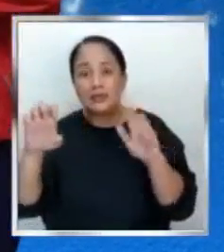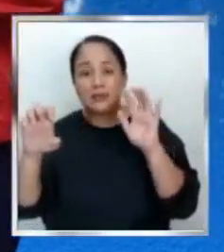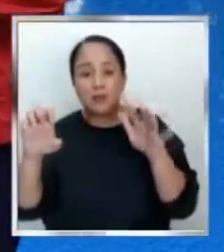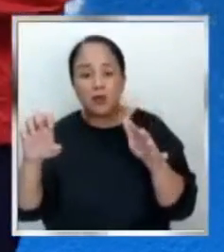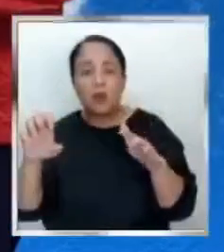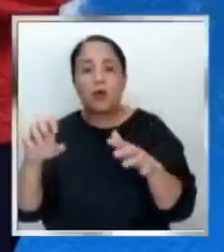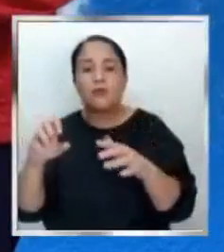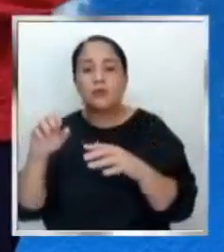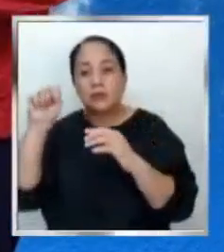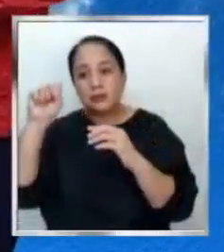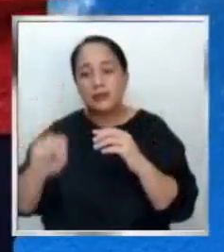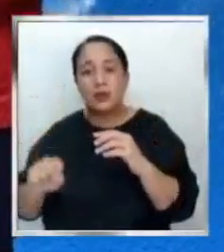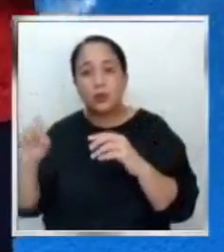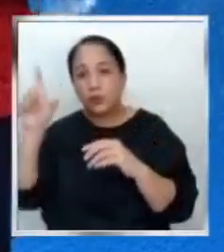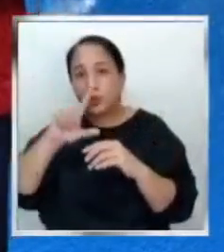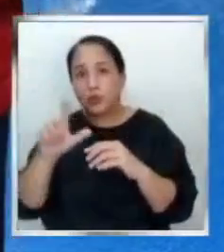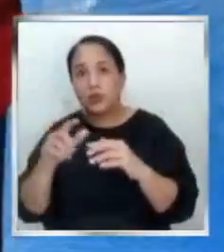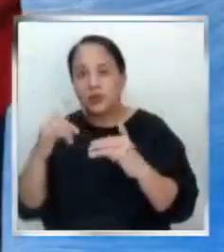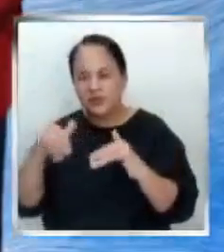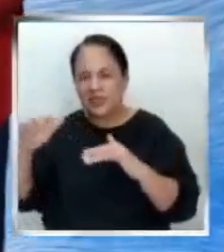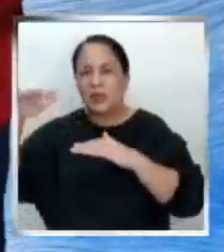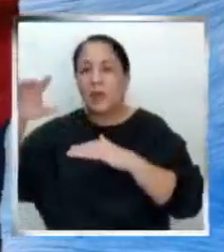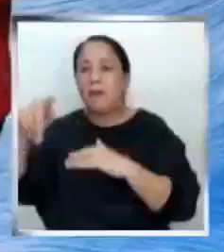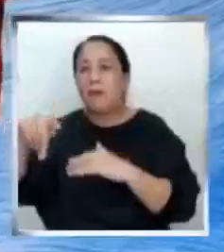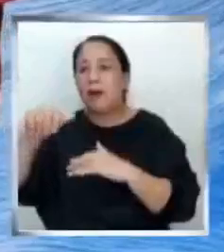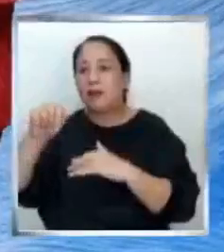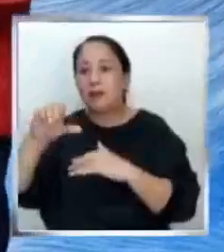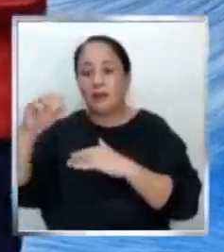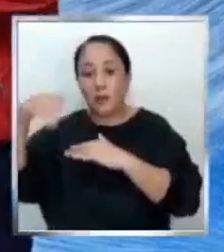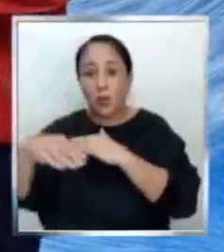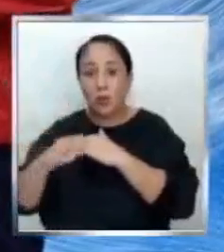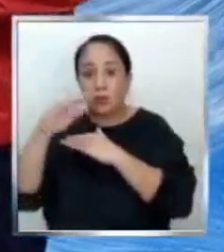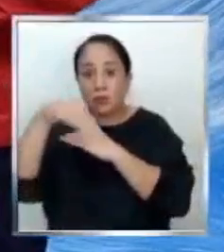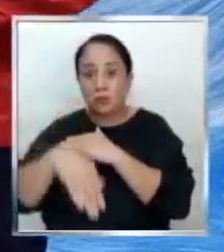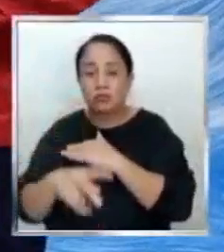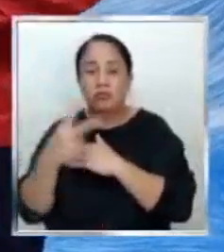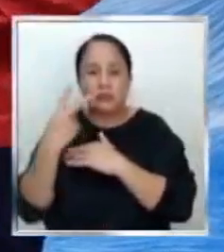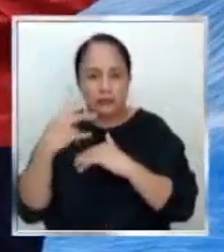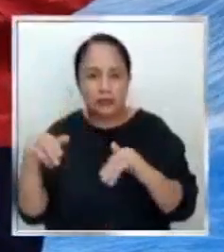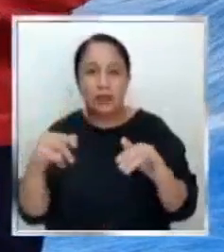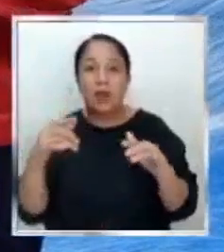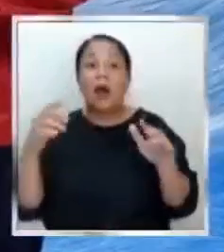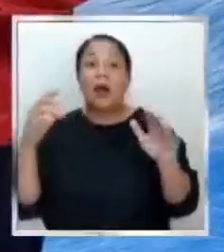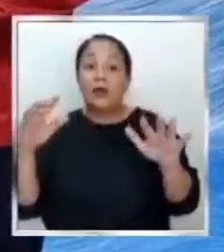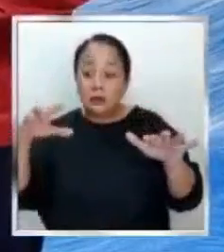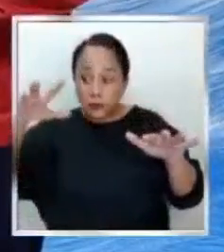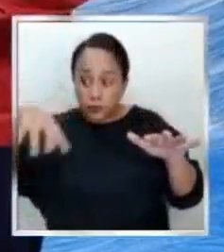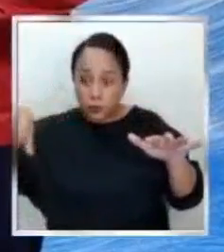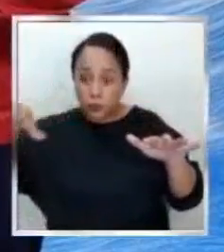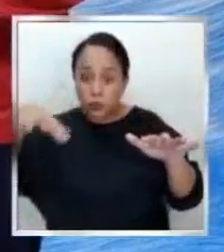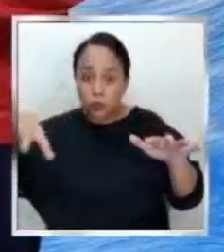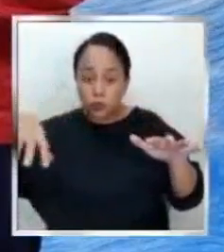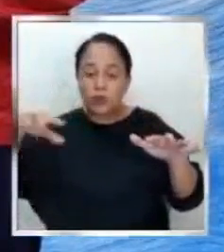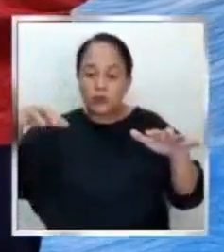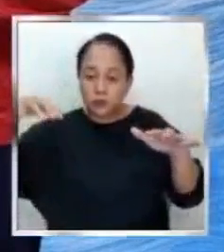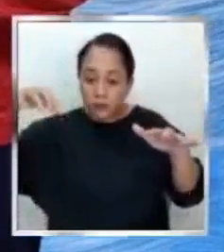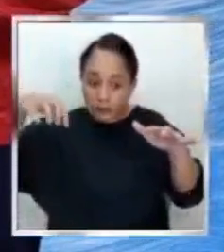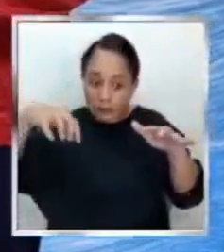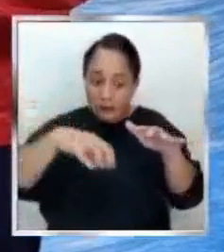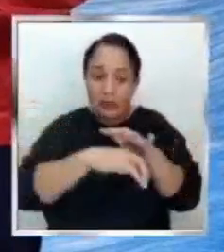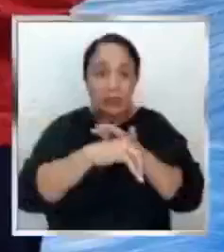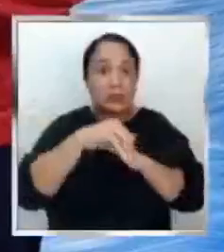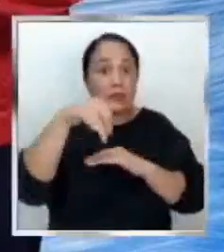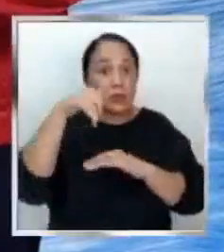Luzon, nasa may Pacific Ocean yan. Inaasahan yan, mga kapuso, napapasok ng PAR, kung hindi ngayong gabi, bukas